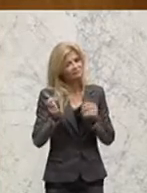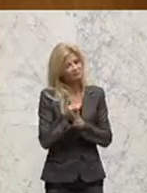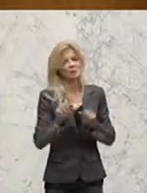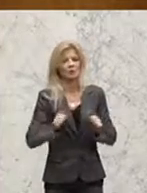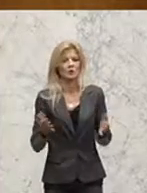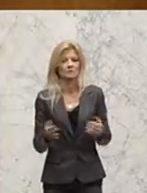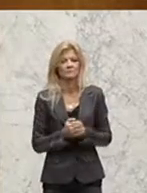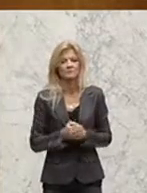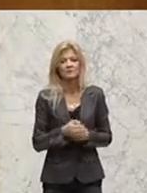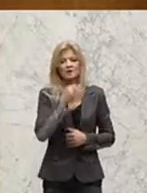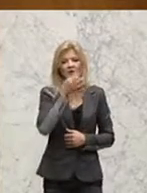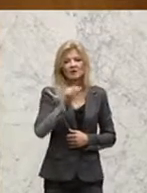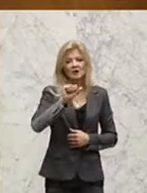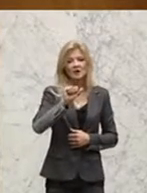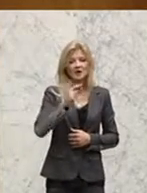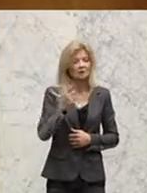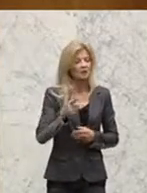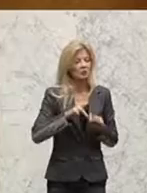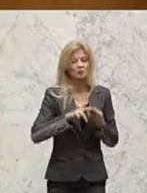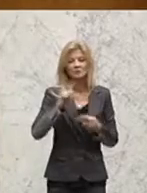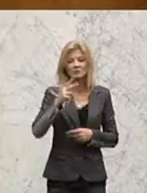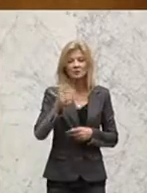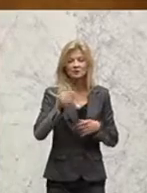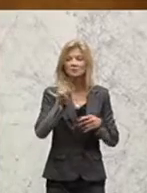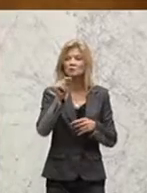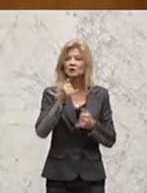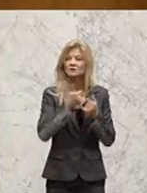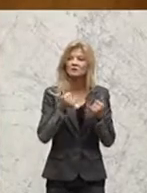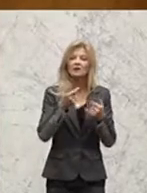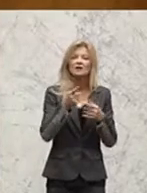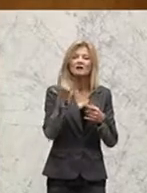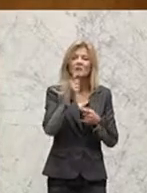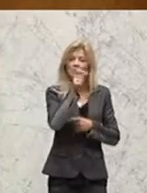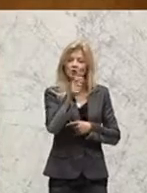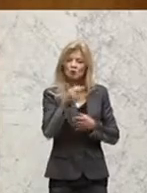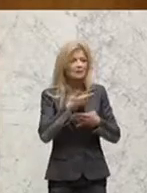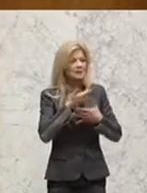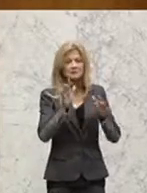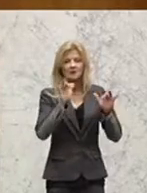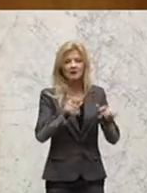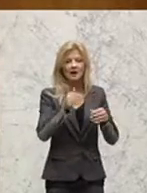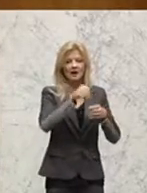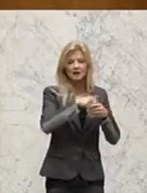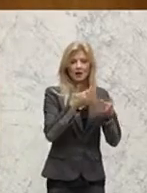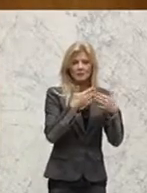hier um untergetauchte Personen im Asylverfahren geht. Im Jahr 2013 sind